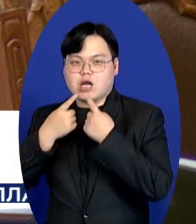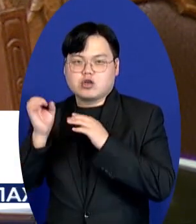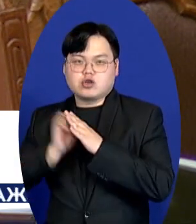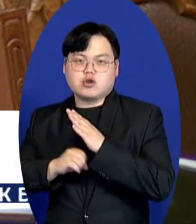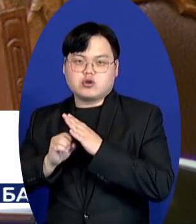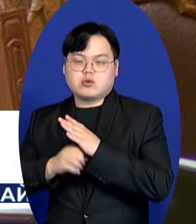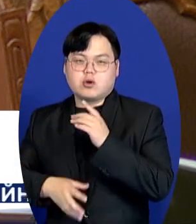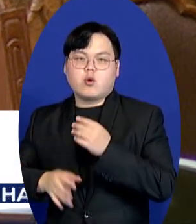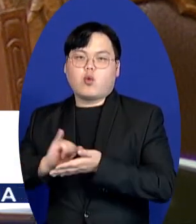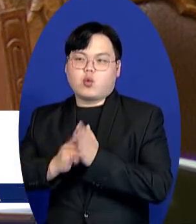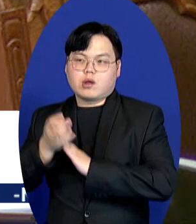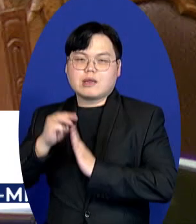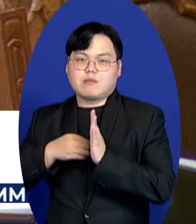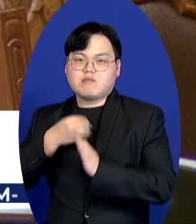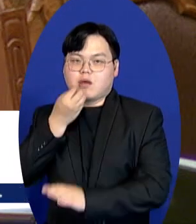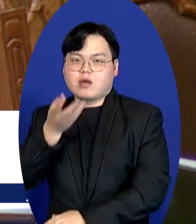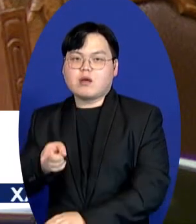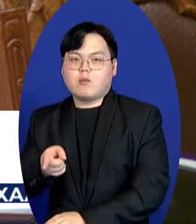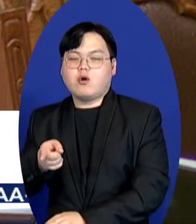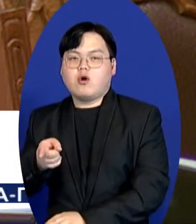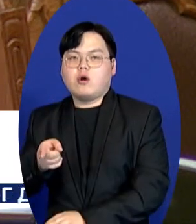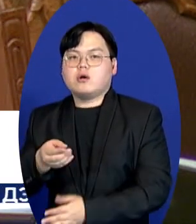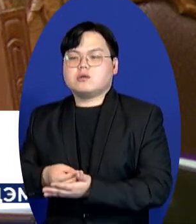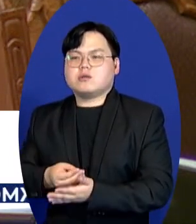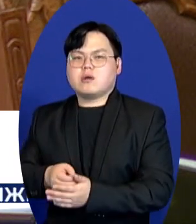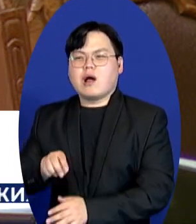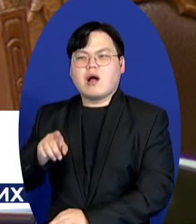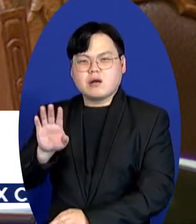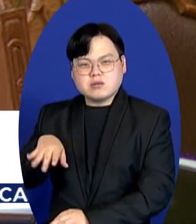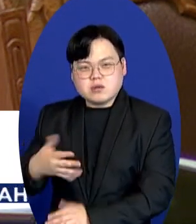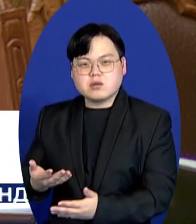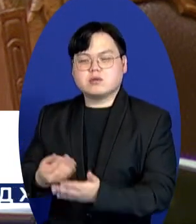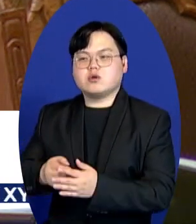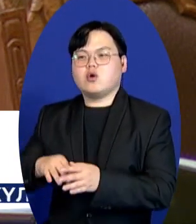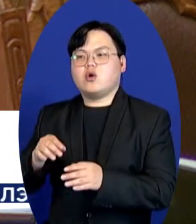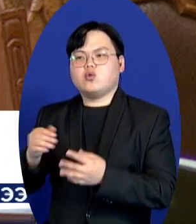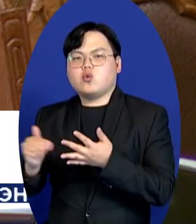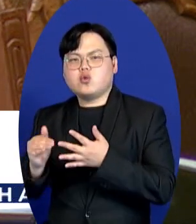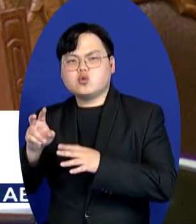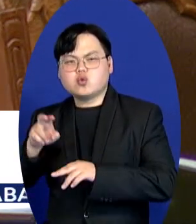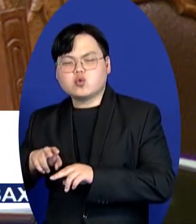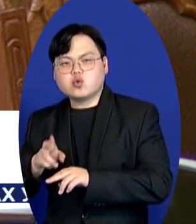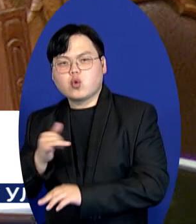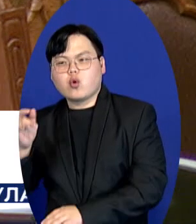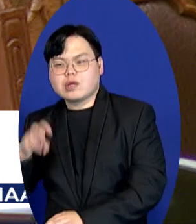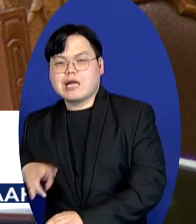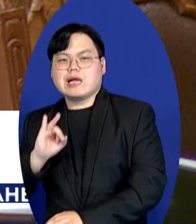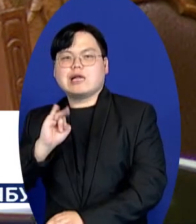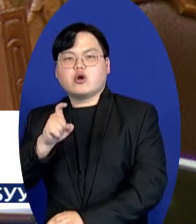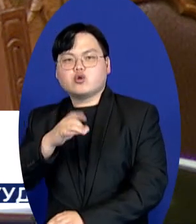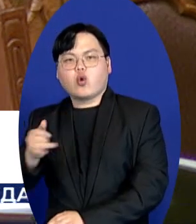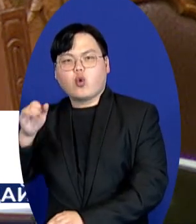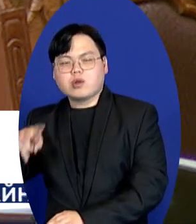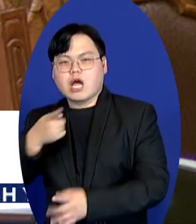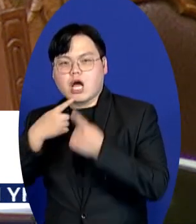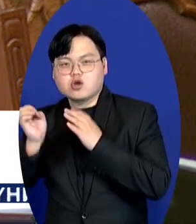Тийм агуулгаар явчих. Тэрнийх нь өмнөөс өдөө харин тийм эдгээр одоо дунд суудлаараа хилцэх ёстой, их суудлаараа хилцэх ёстой. Өөрсдийн тогтоосон